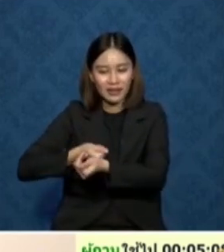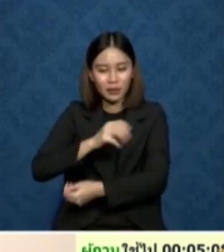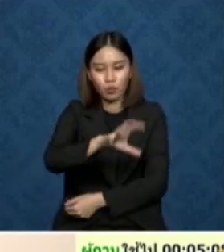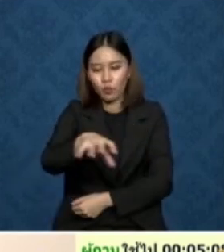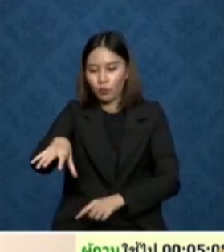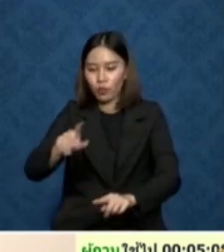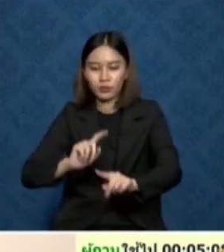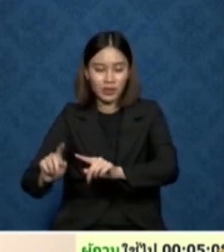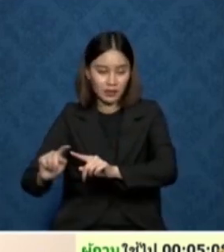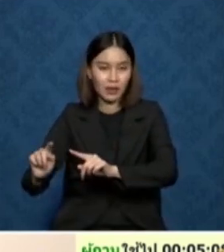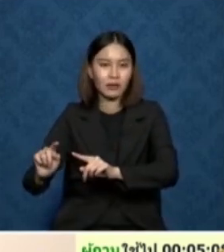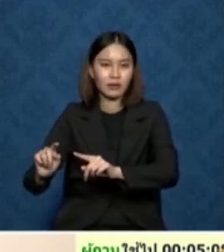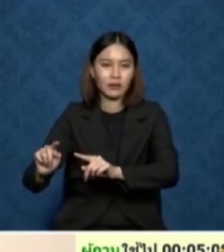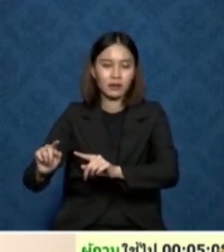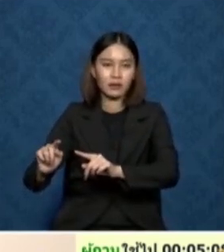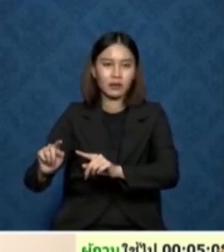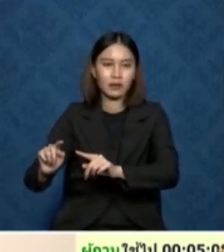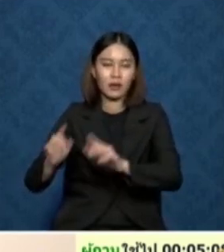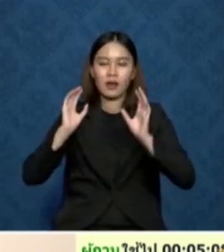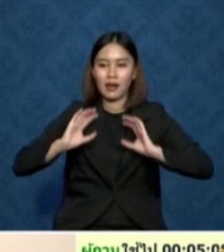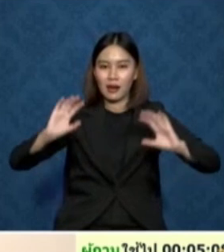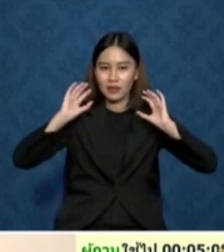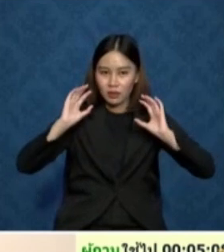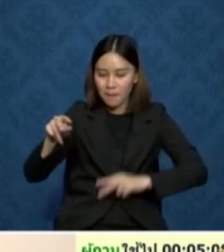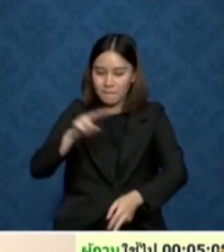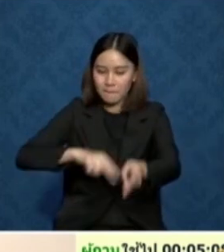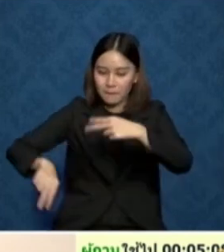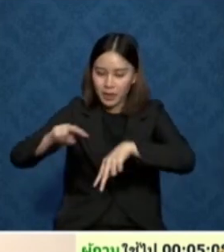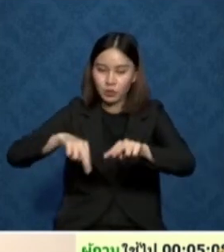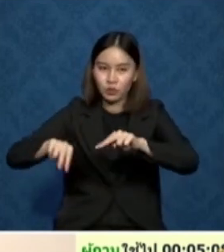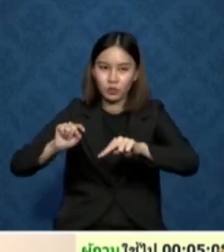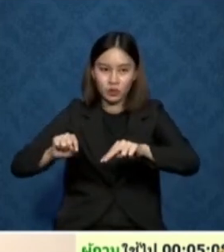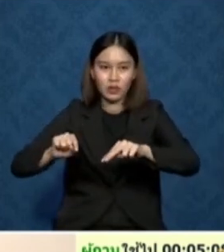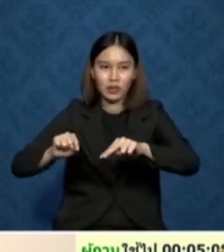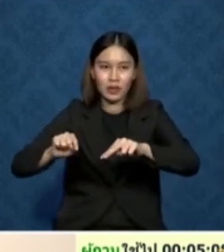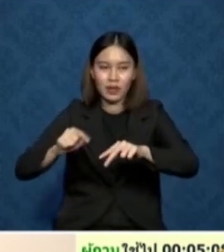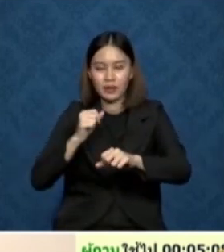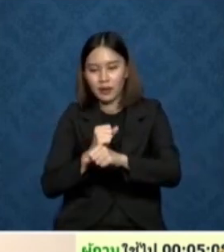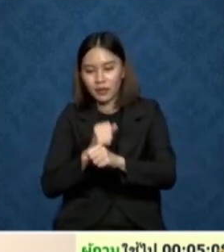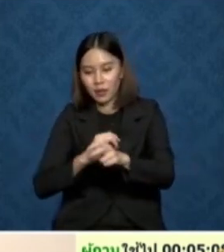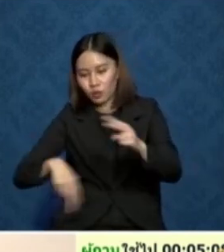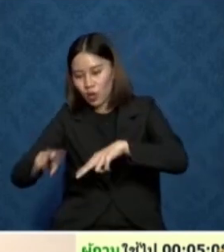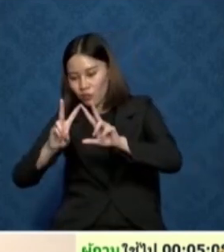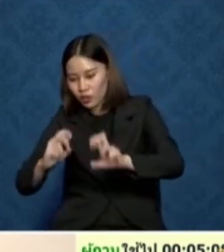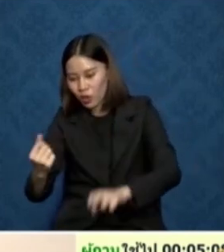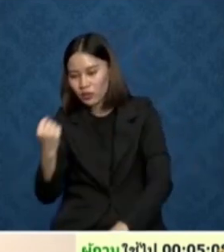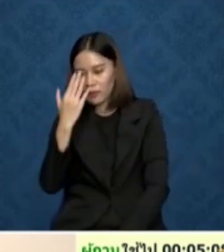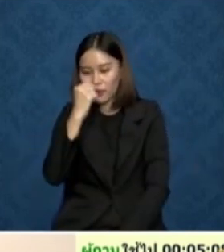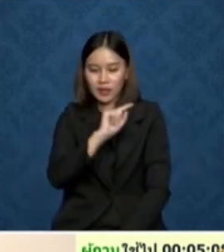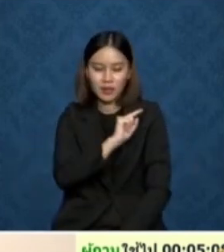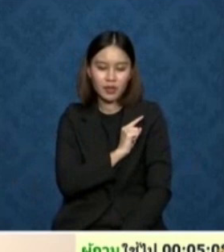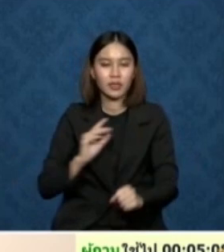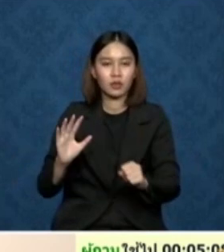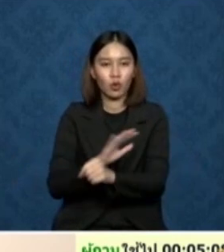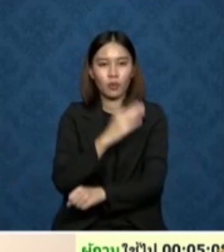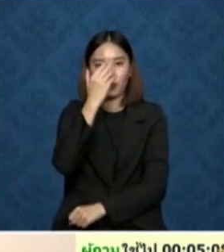อีกหลสวนเรากได้ให้ราชการลงไปตรวจสอบแล้วกลงไปเก้มงวดเพื่อใหทำหนาที่ให้ได้อย